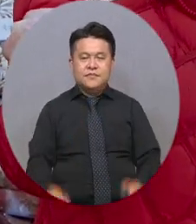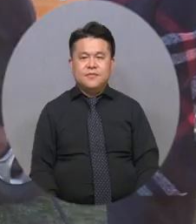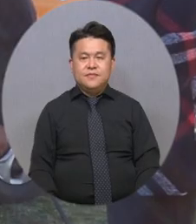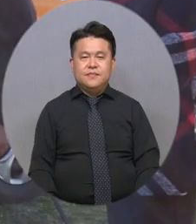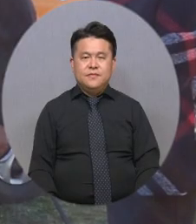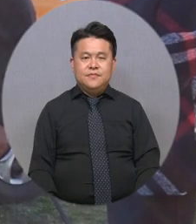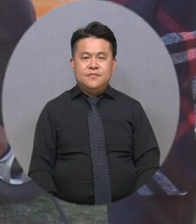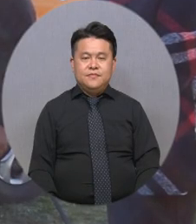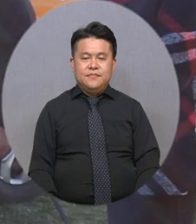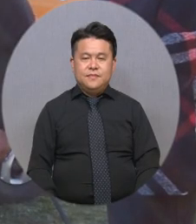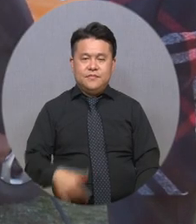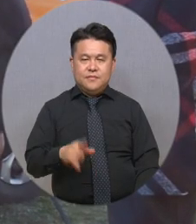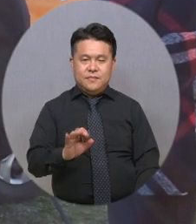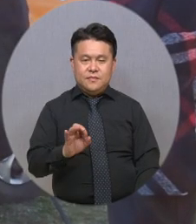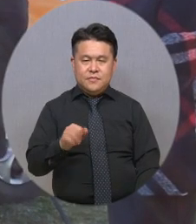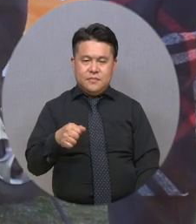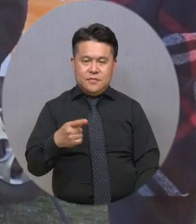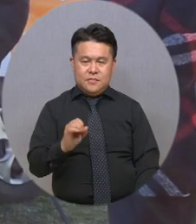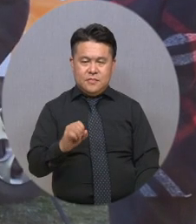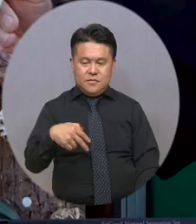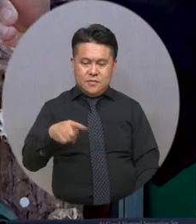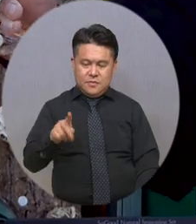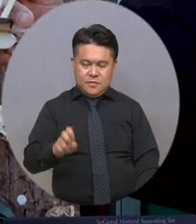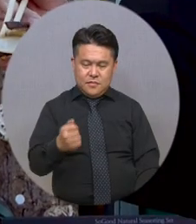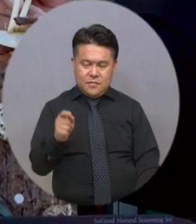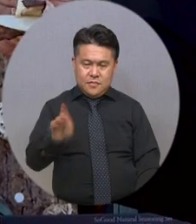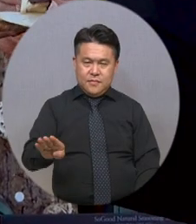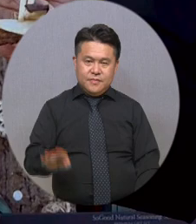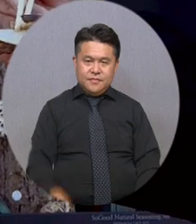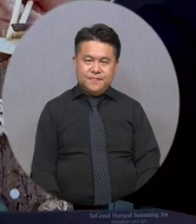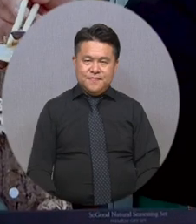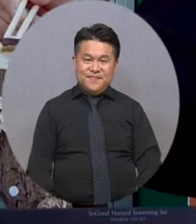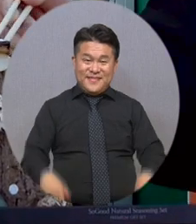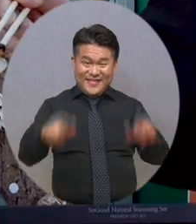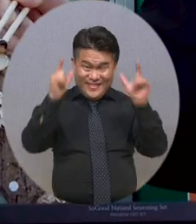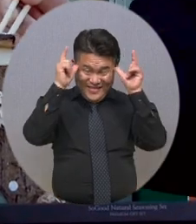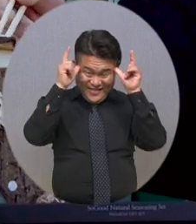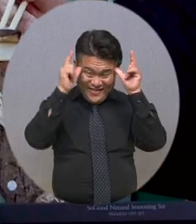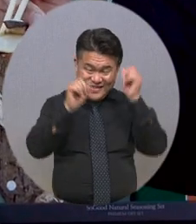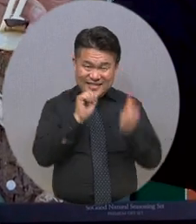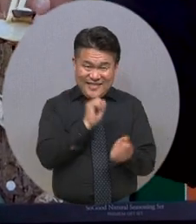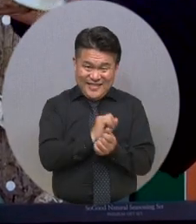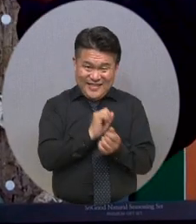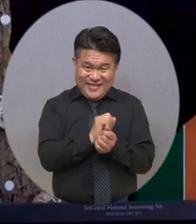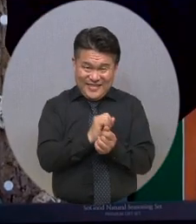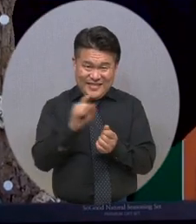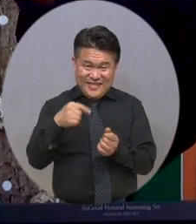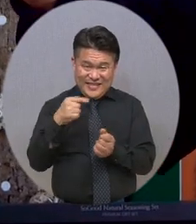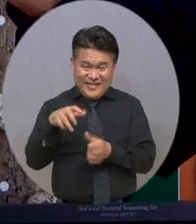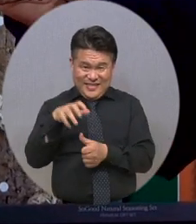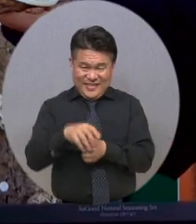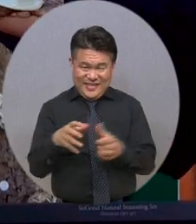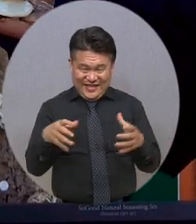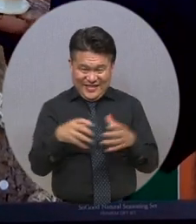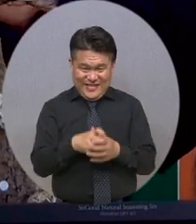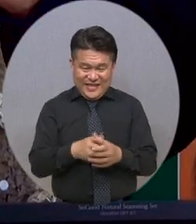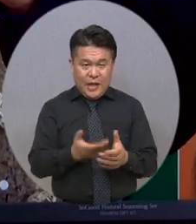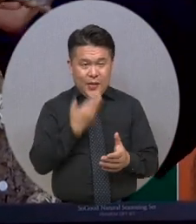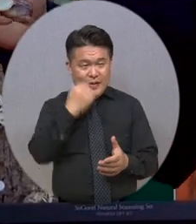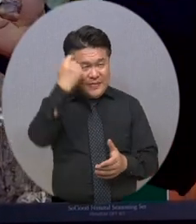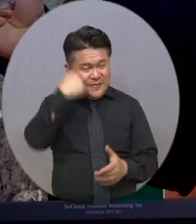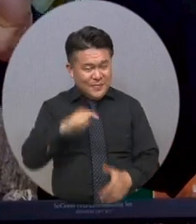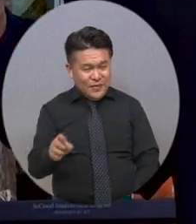바로 장흥삼합입니다. 아. 오. 소고기. 어우, 키조개. 그다음에 표고. 어떤 맛일지?